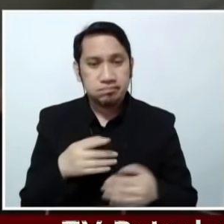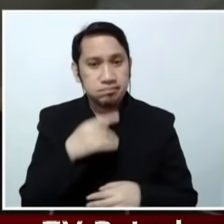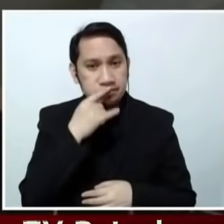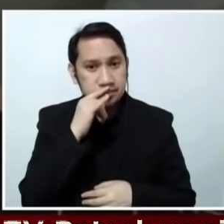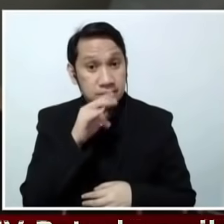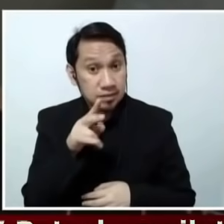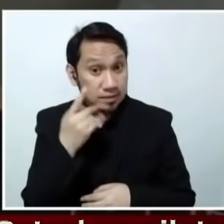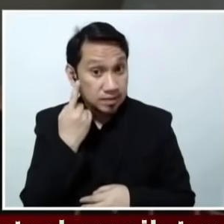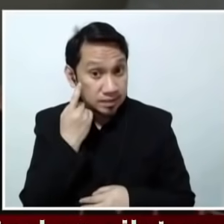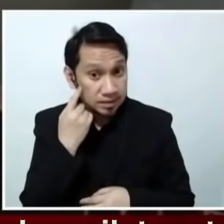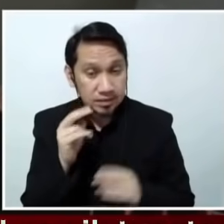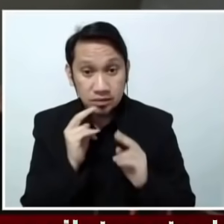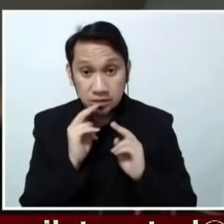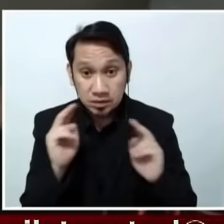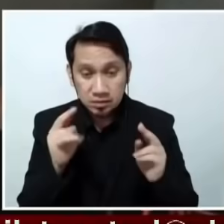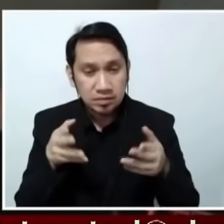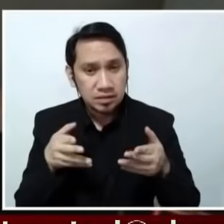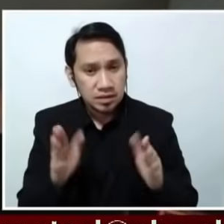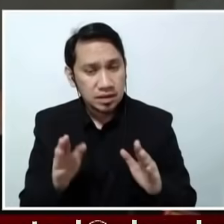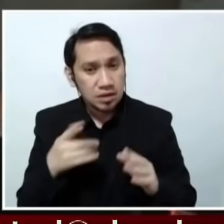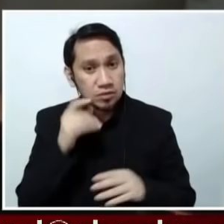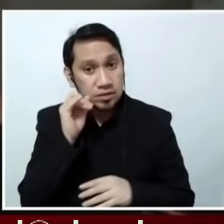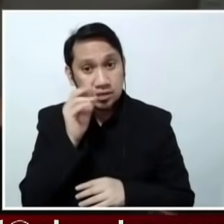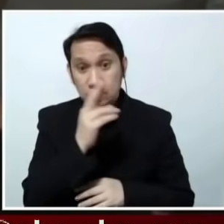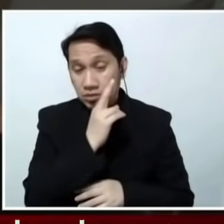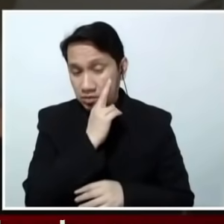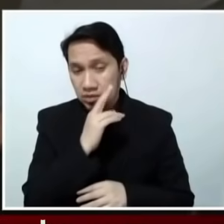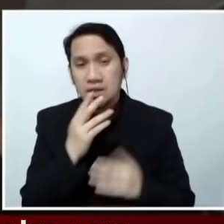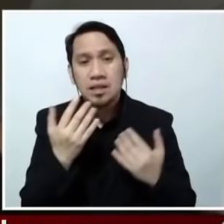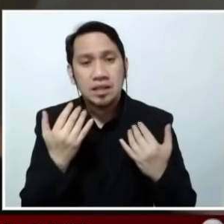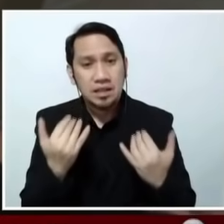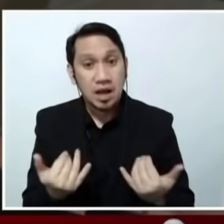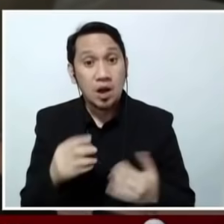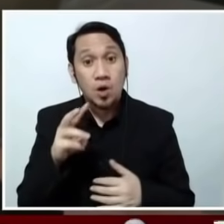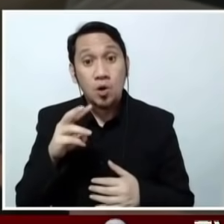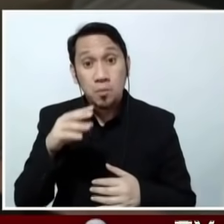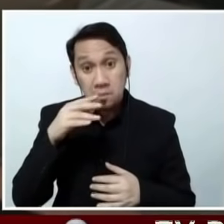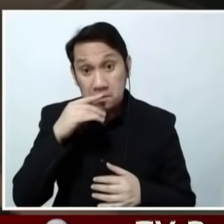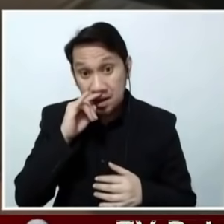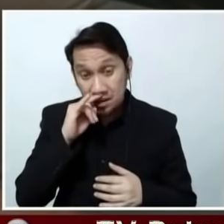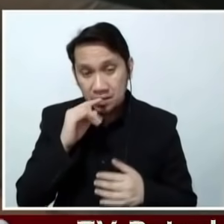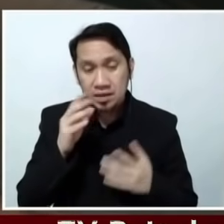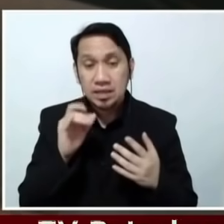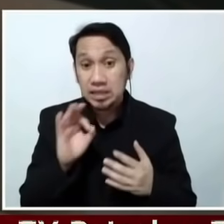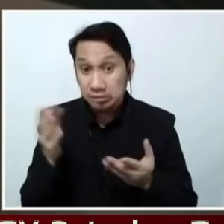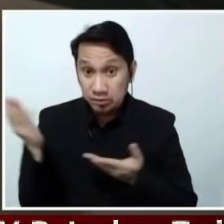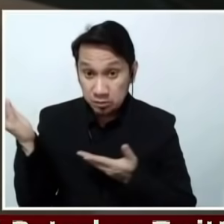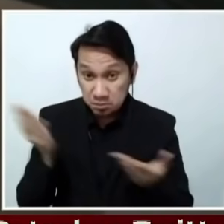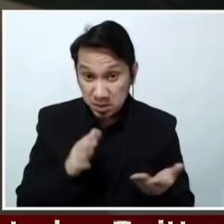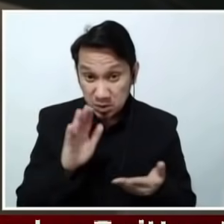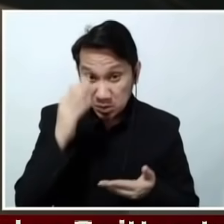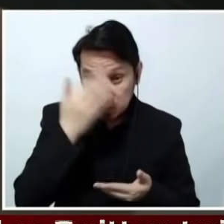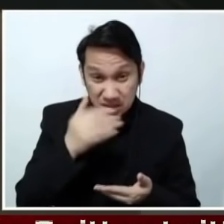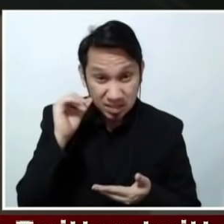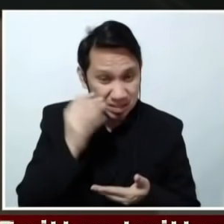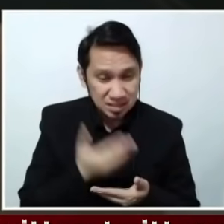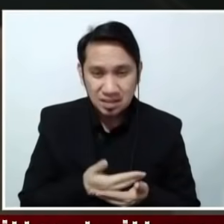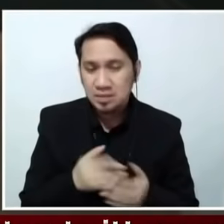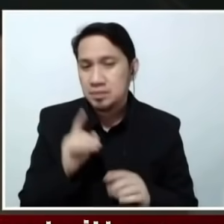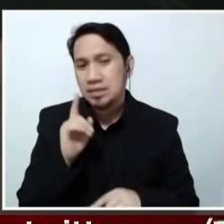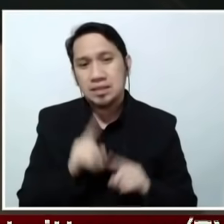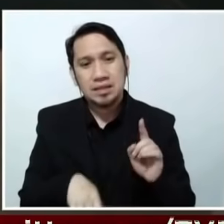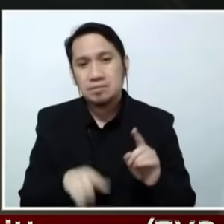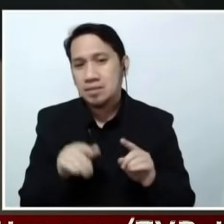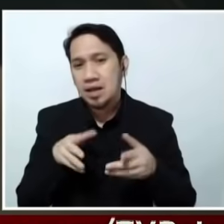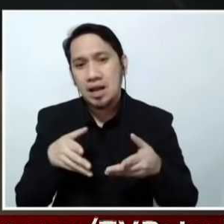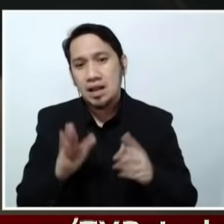nyo ay pinagbigyan yung ilang senior citizens, welcome mga bata Henry, kung dadalhin nyo ang inyong anak ay walang compromise, hindi talaga nila papasukin.